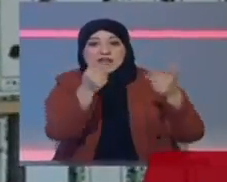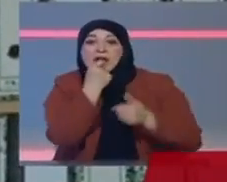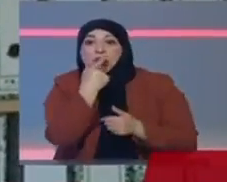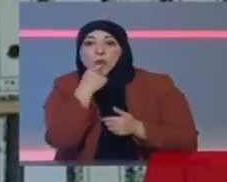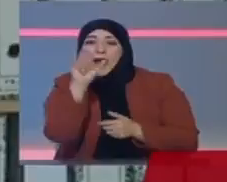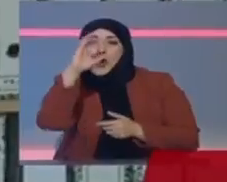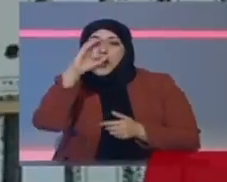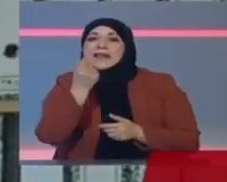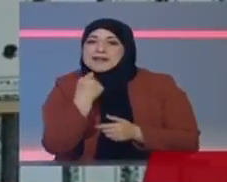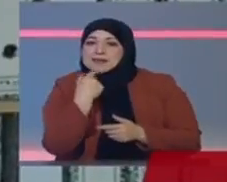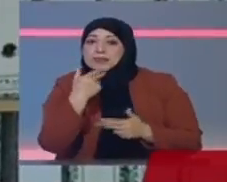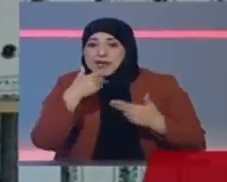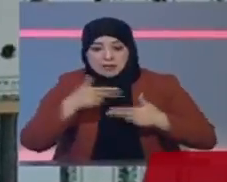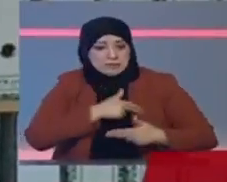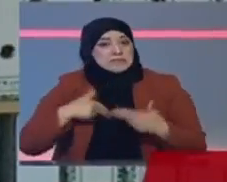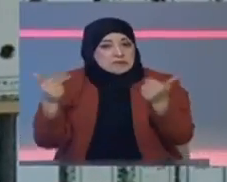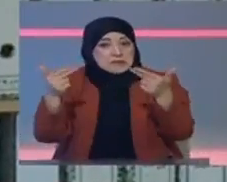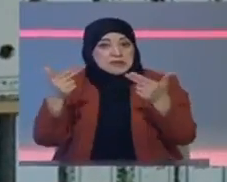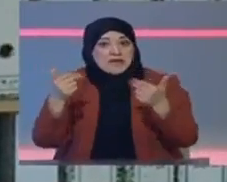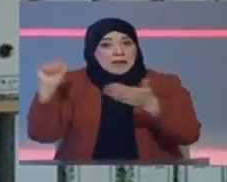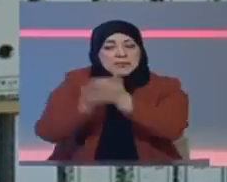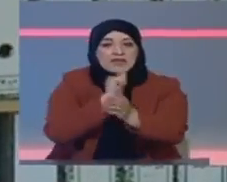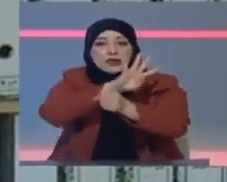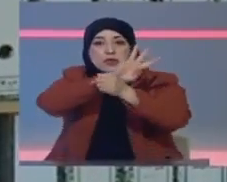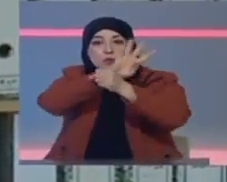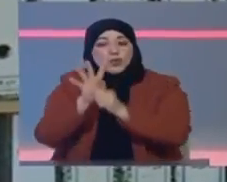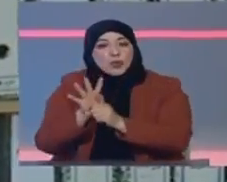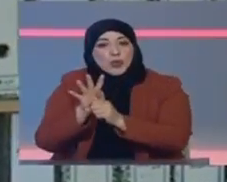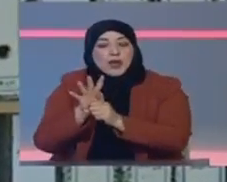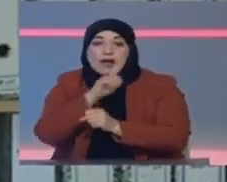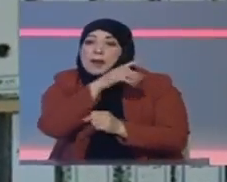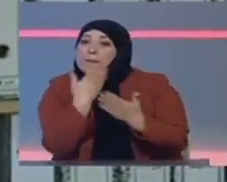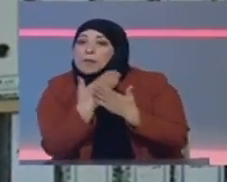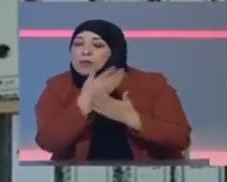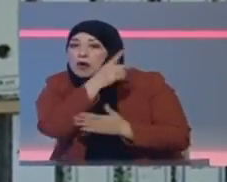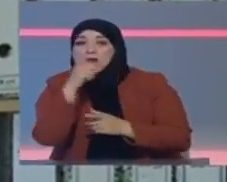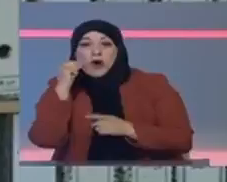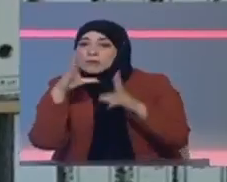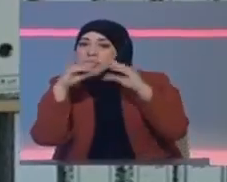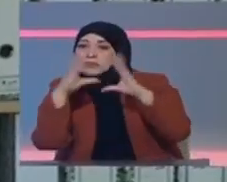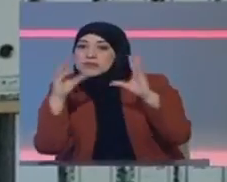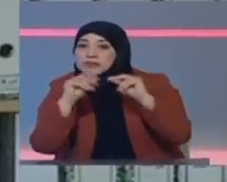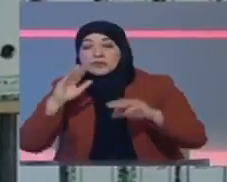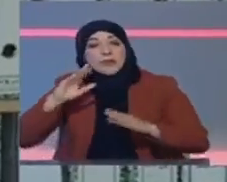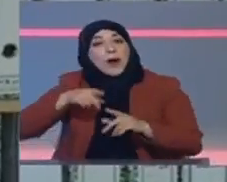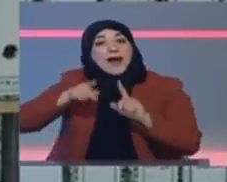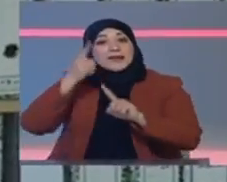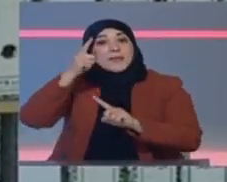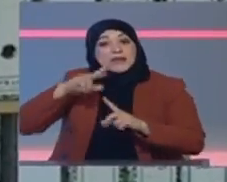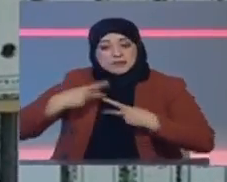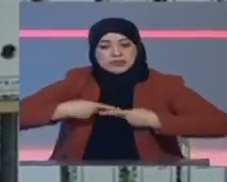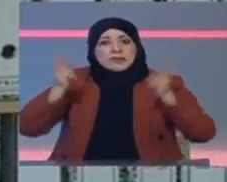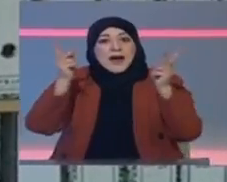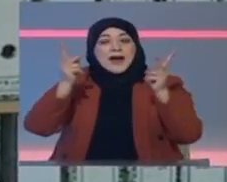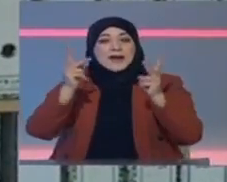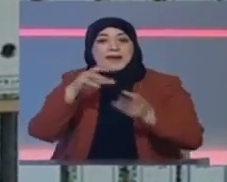اه الشفاء من اه الكورونا اه ولكن خصوصا بعد اصدار بيان اداره